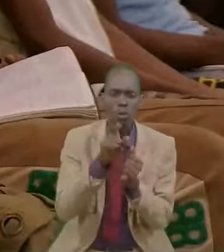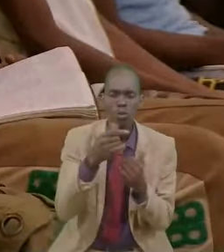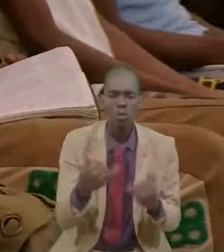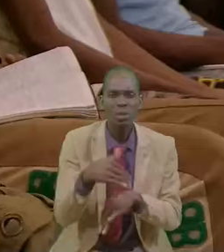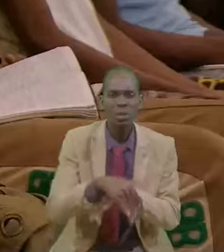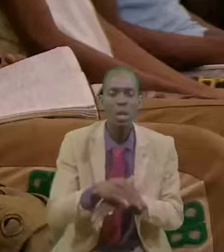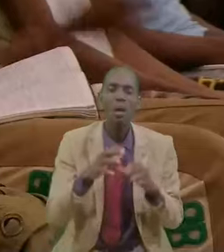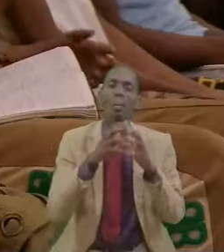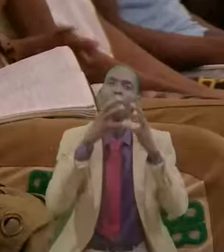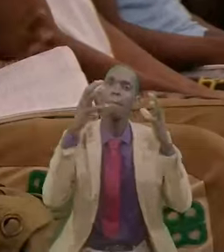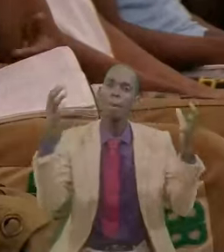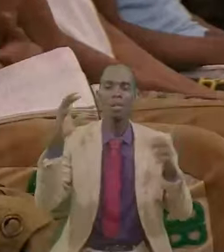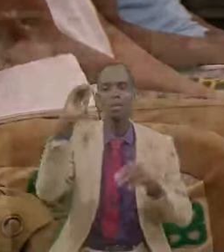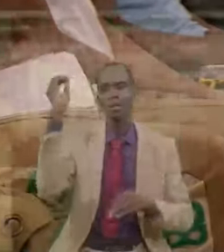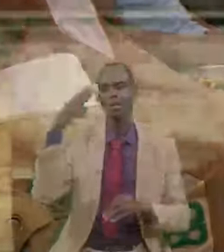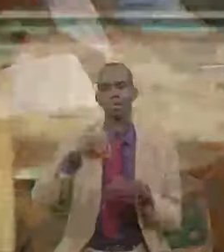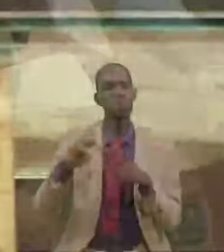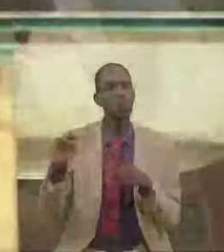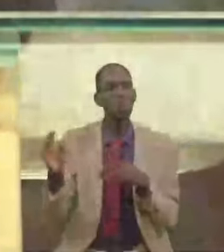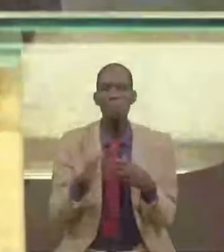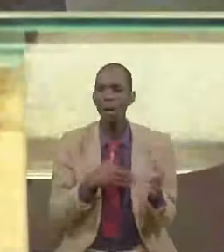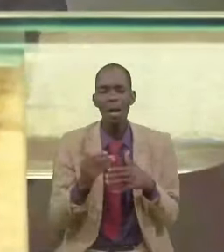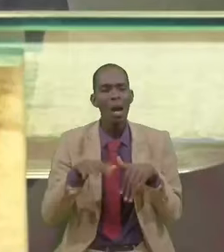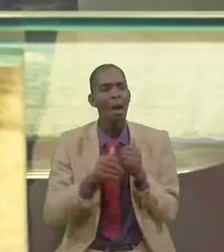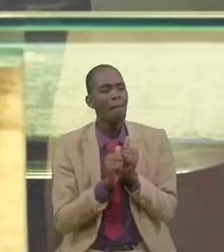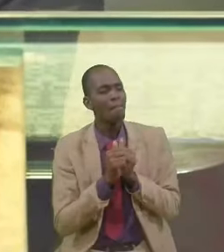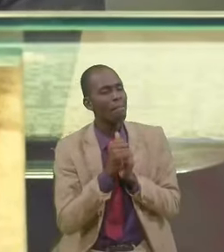abondante. Quelle que soit votre distance,